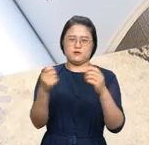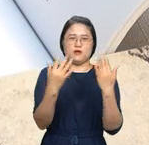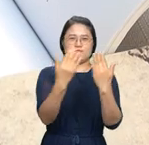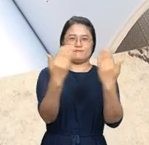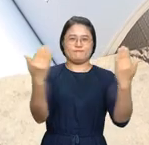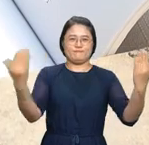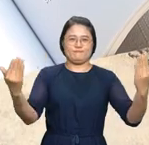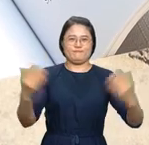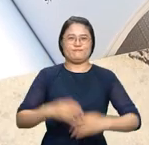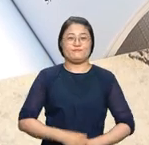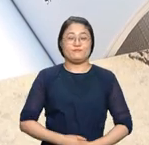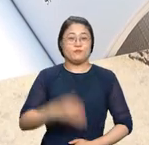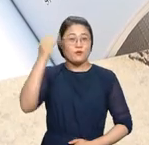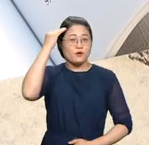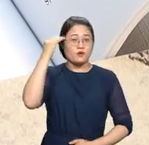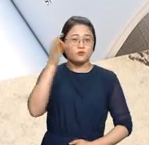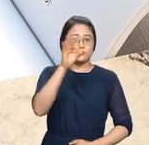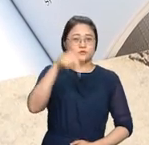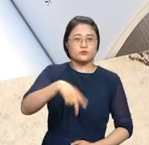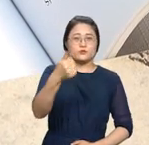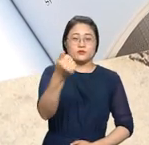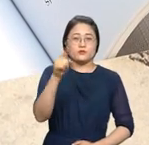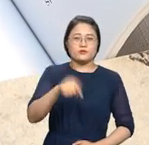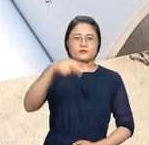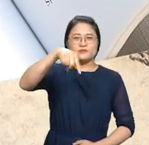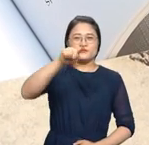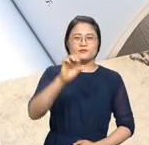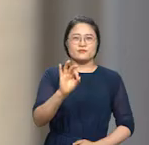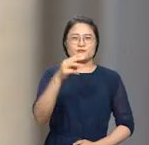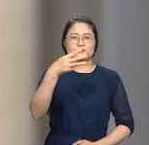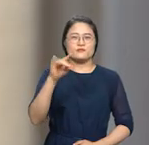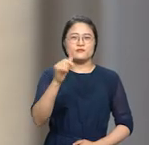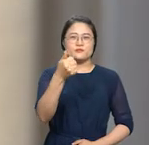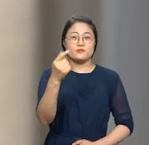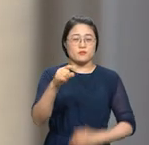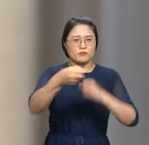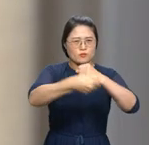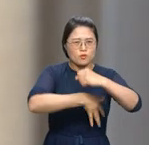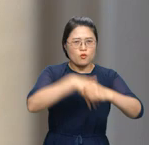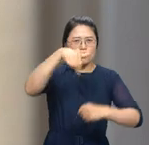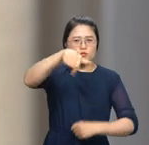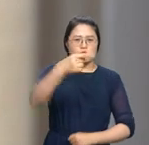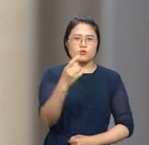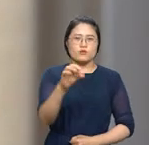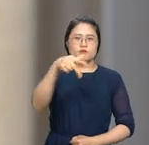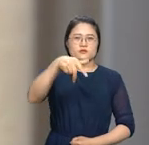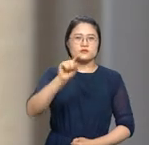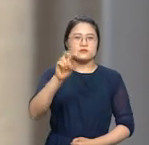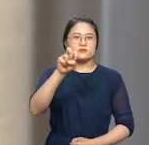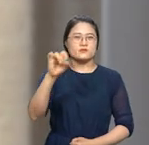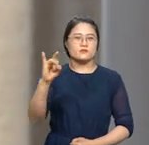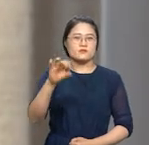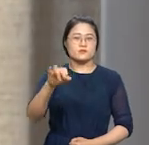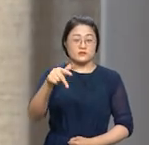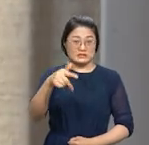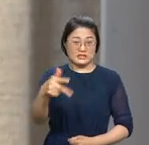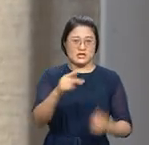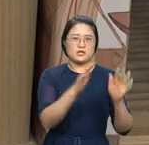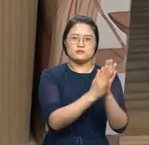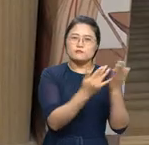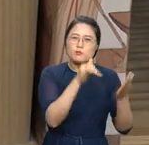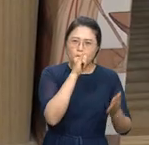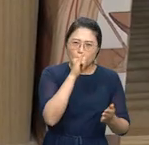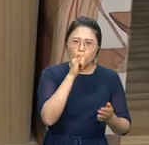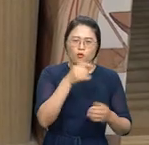꾸며지는데요. 우리나라 유학과 성리학에 영향을 준 공자, 맹자, 열자 등의 사상가들의 책과